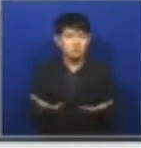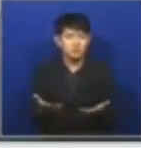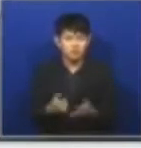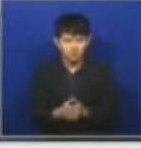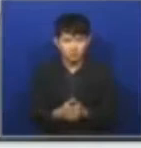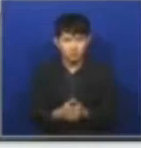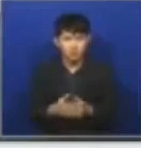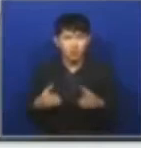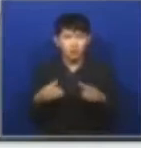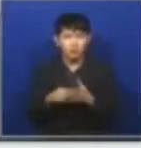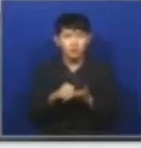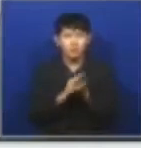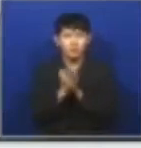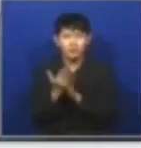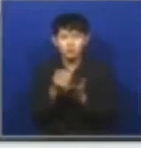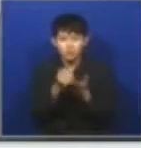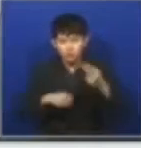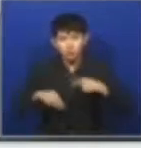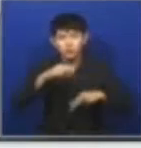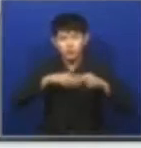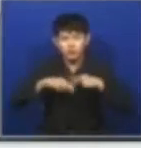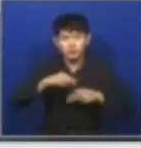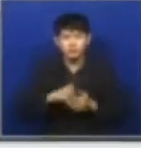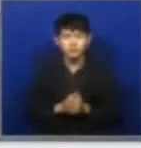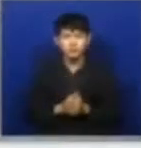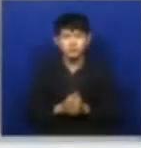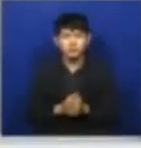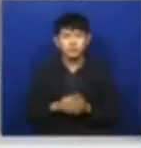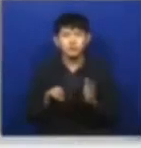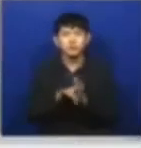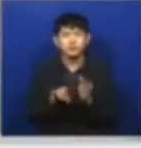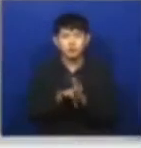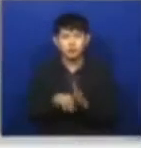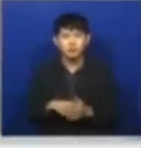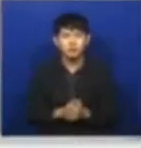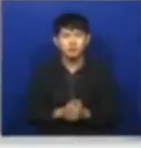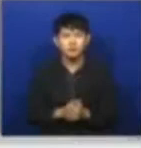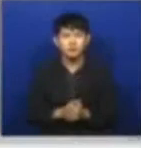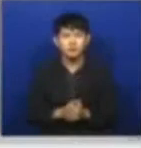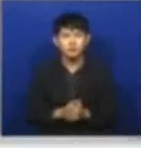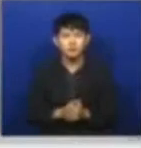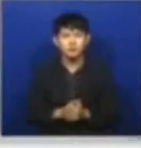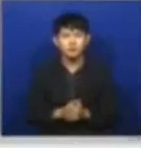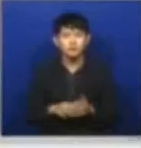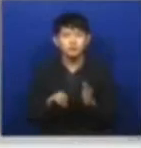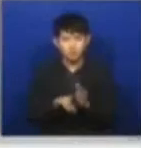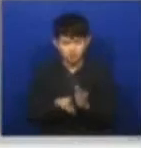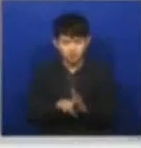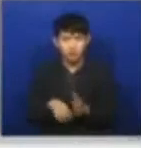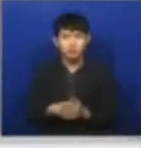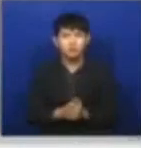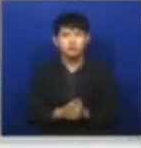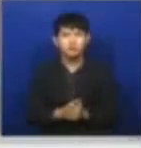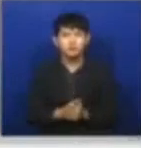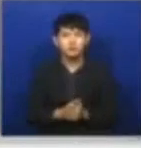ปฏิรูปช่วยไปดูด้วยครับสุดท้ายฮะสุดท้ายเป็นเรื่